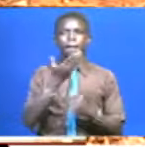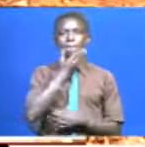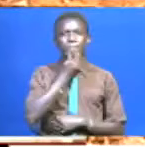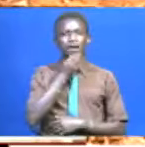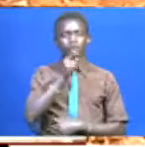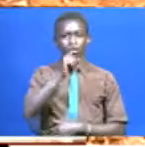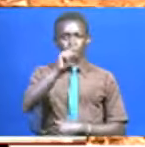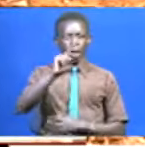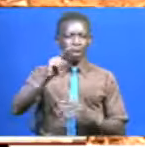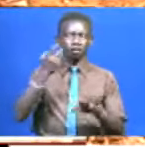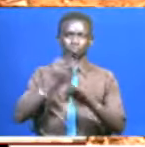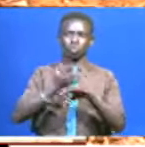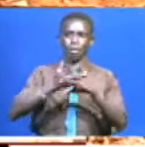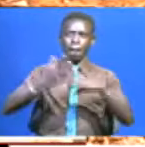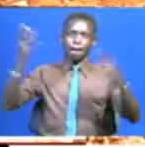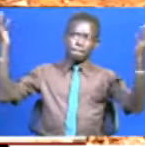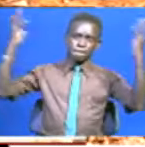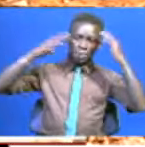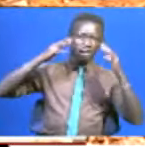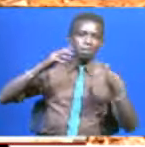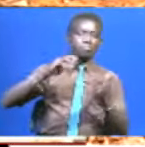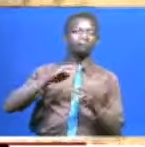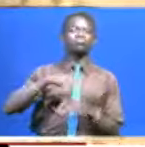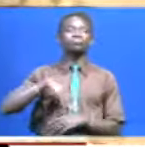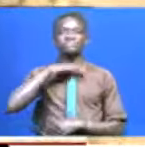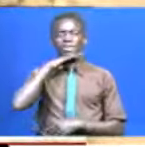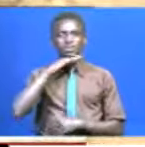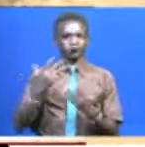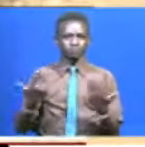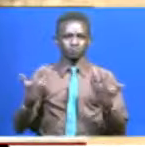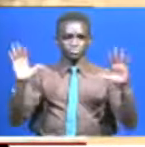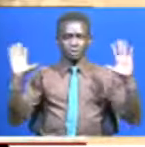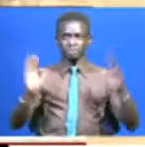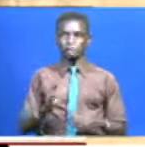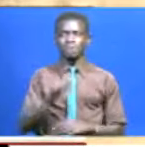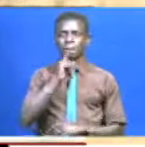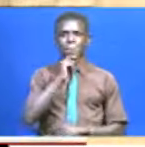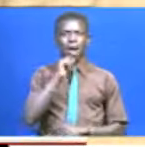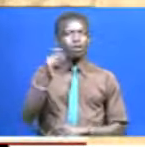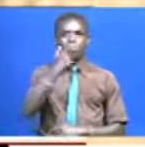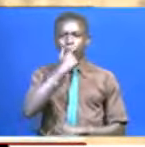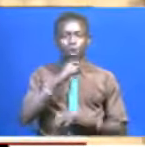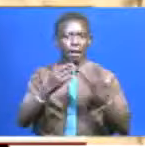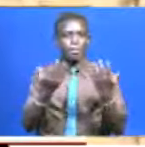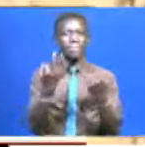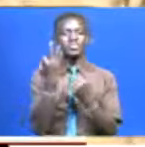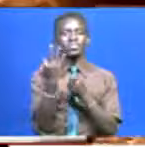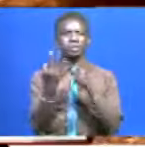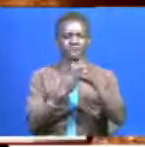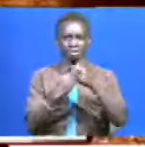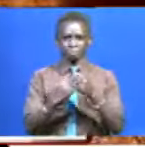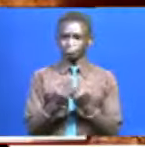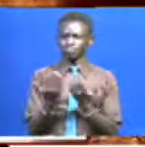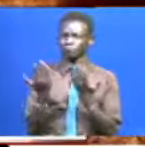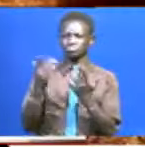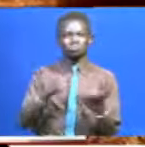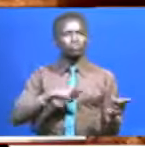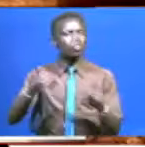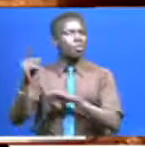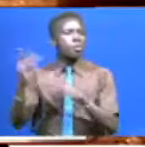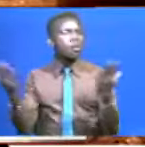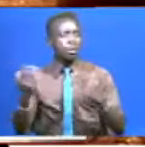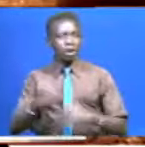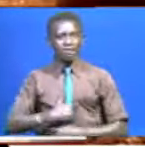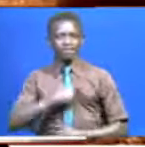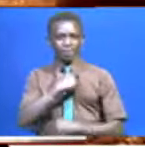na kufariki papo hapo. Marehemu Eric Omwando aliye na umri wa miaka 38 alikuwa amemtembelea rafikiye katika timbo